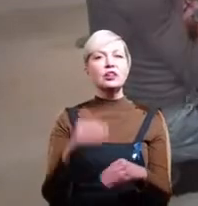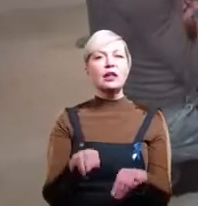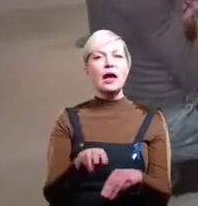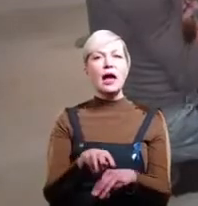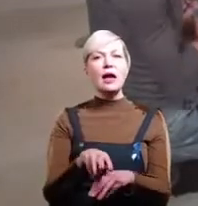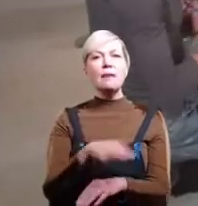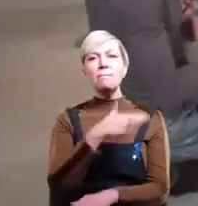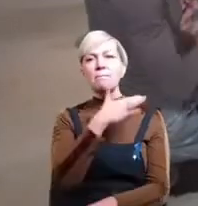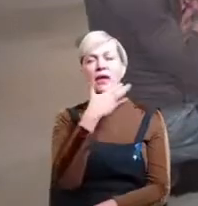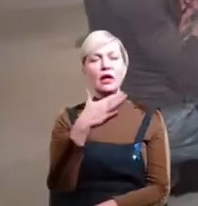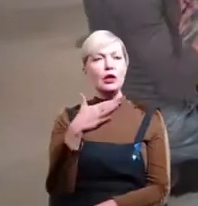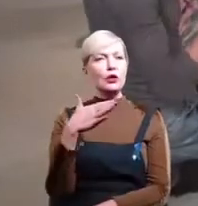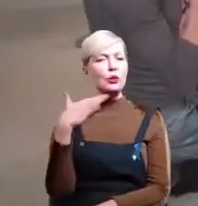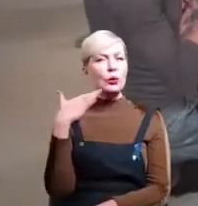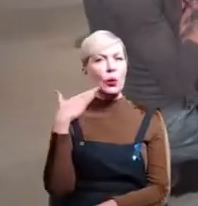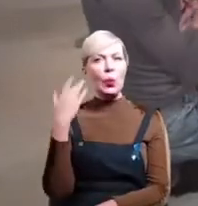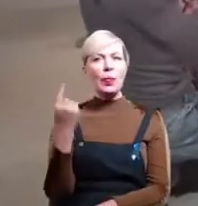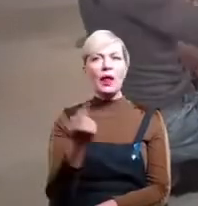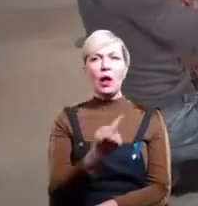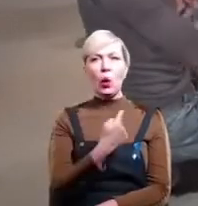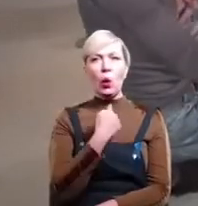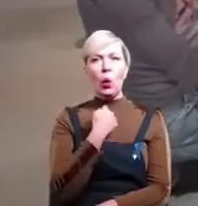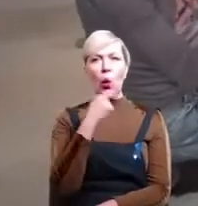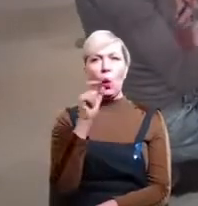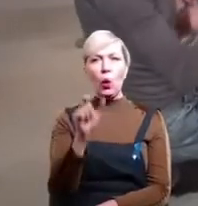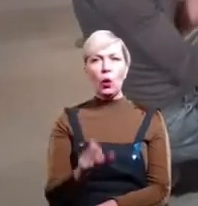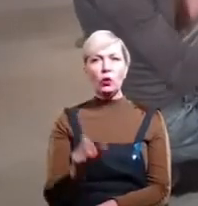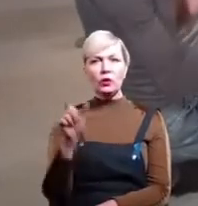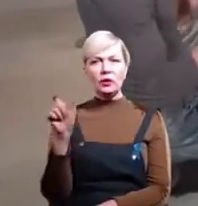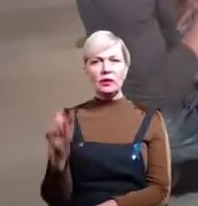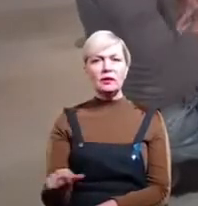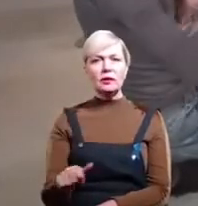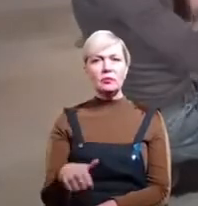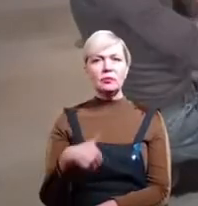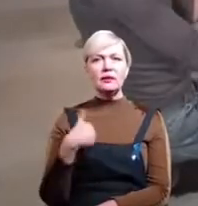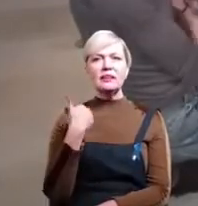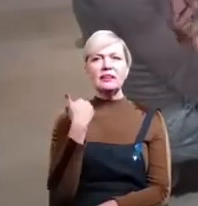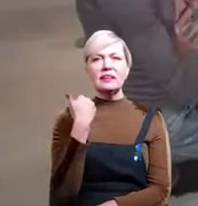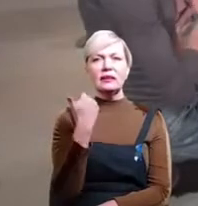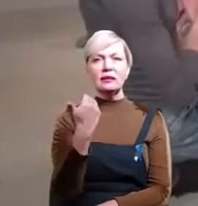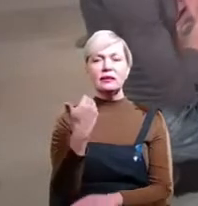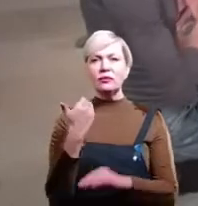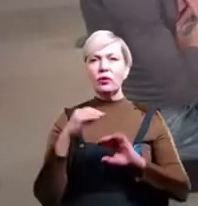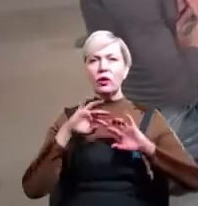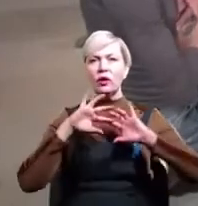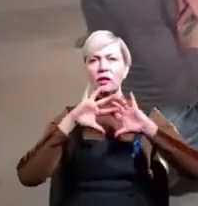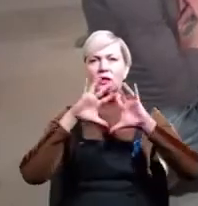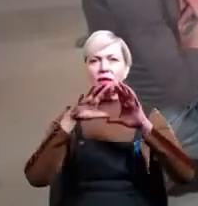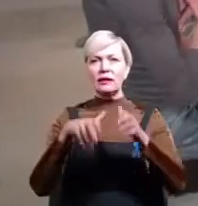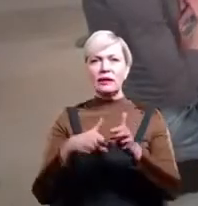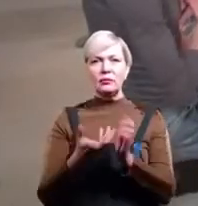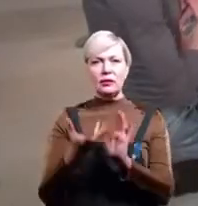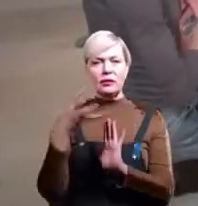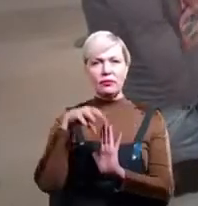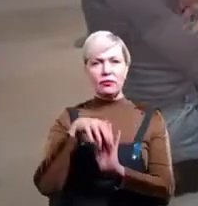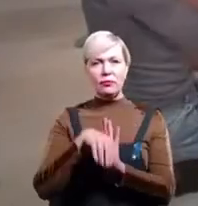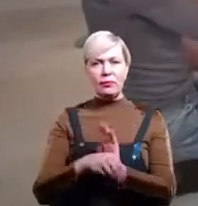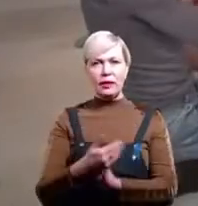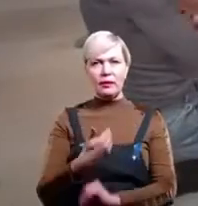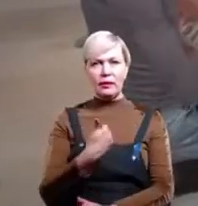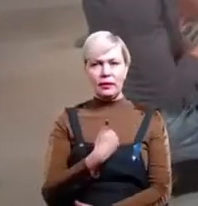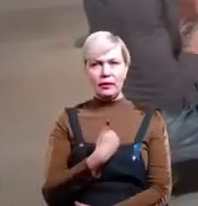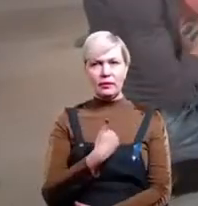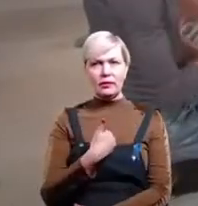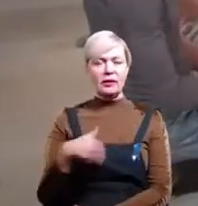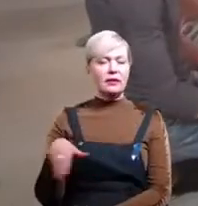Вже мільйони голосів створінь земних в мені. І всі